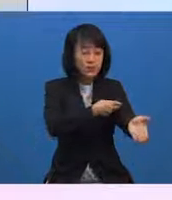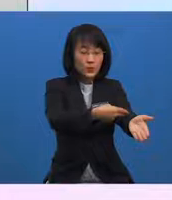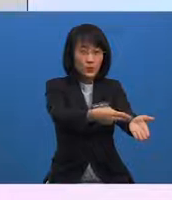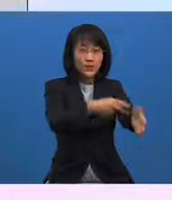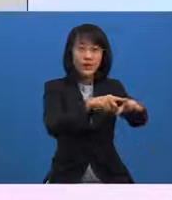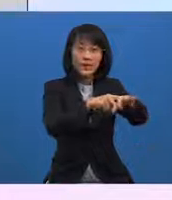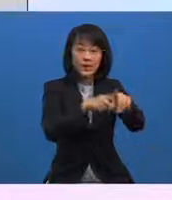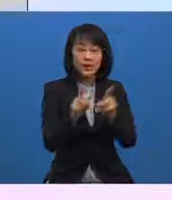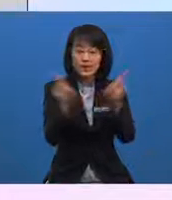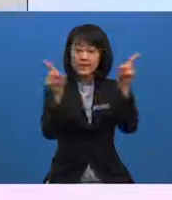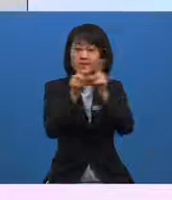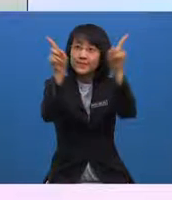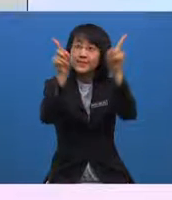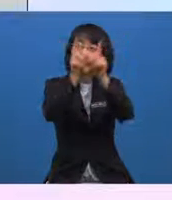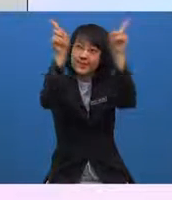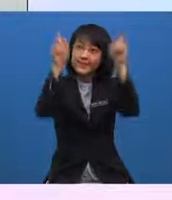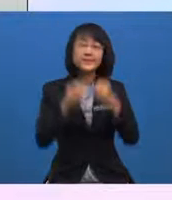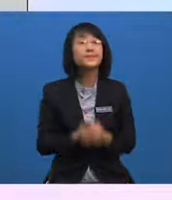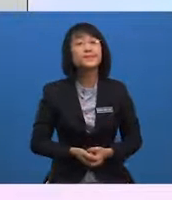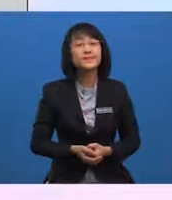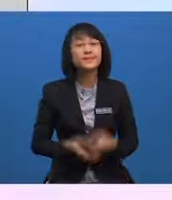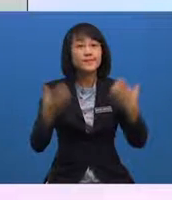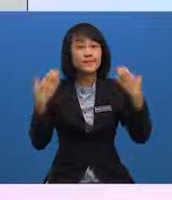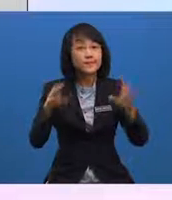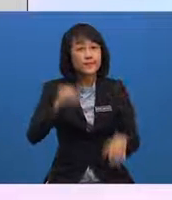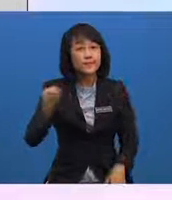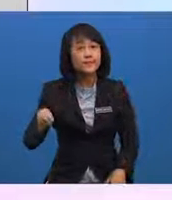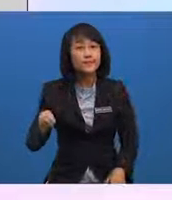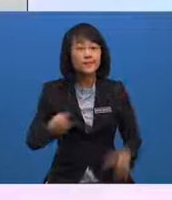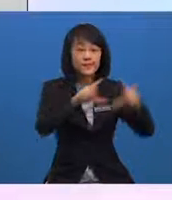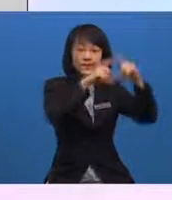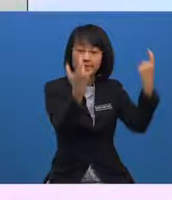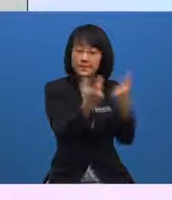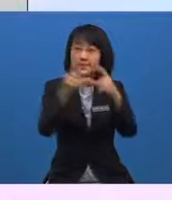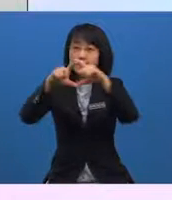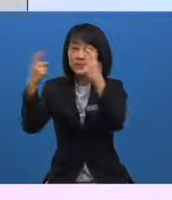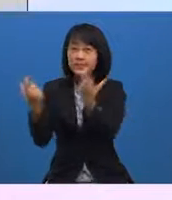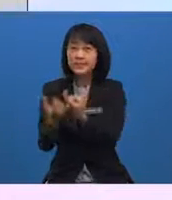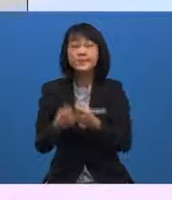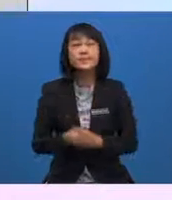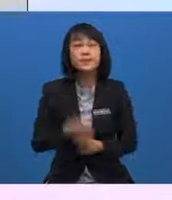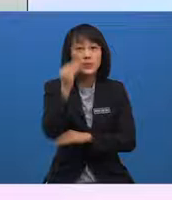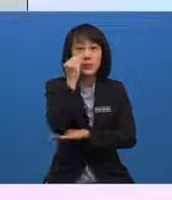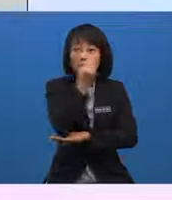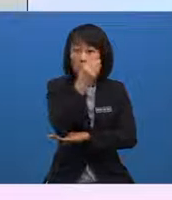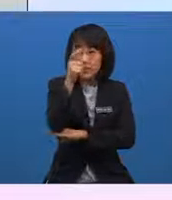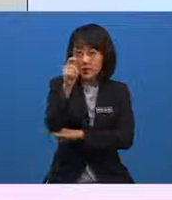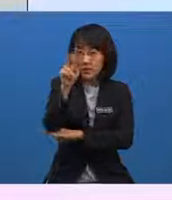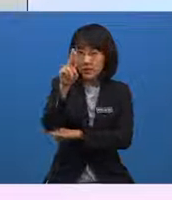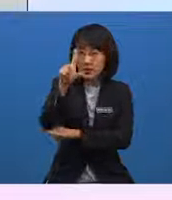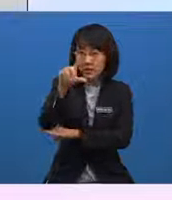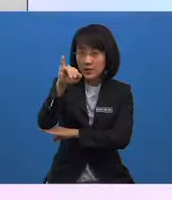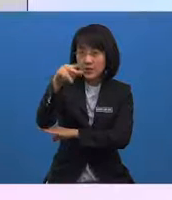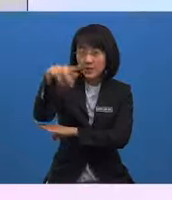jejala. Cuba murid-murid kelaskan antara bunga tulip, pokok serai,